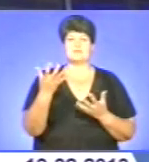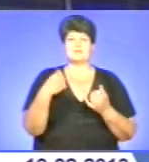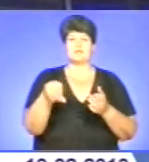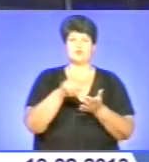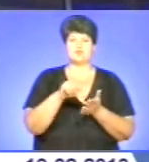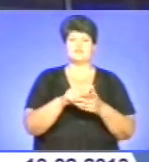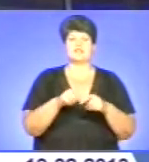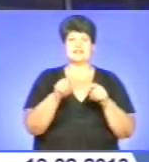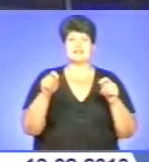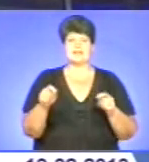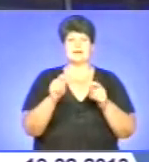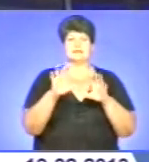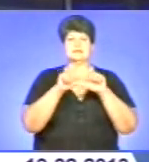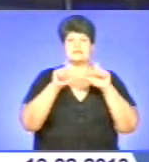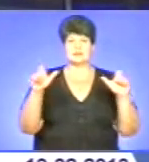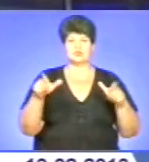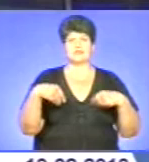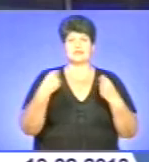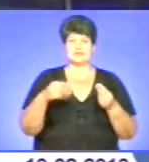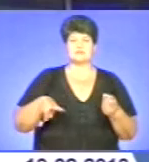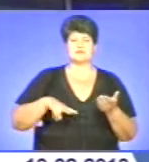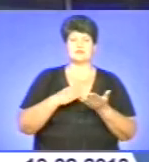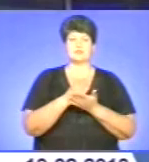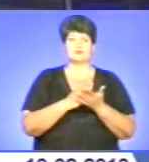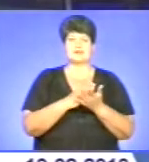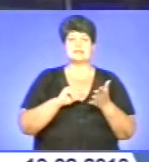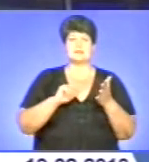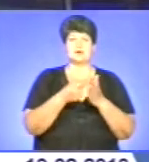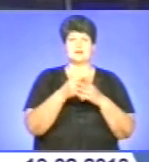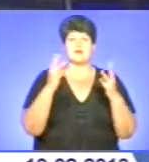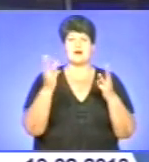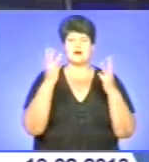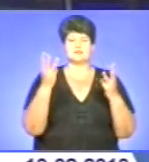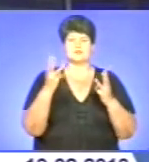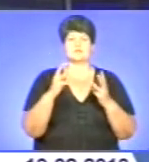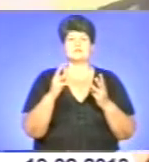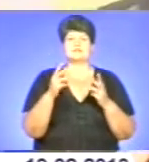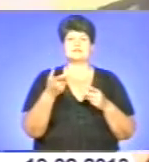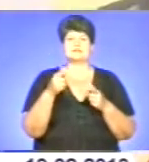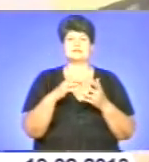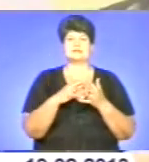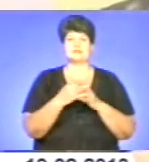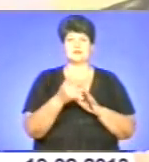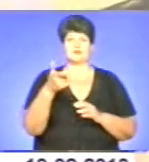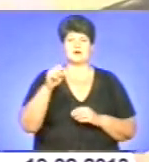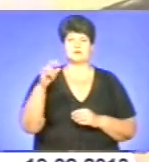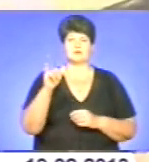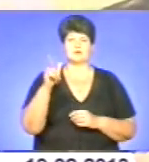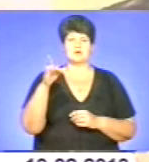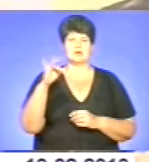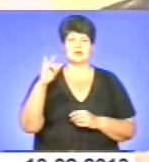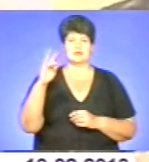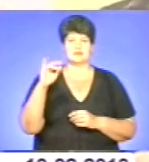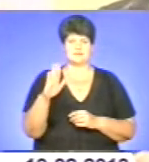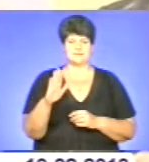у відкритті центру надання адміністративних послуг та запалення газового факалу у селі Угринів 14 ціл